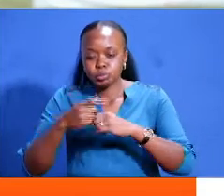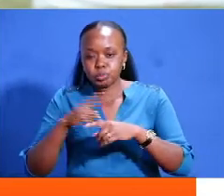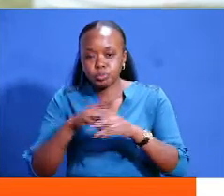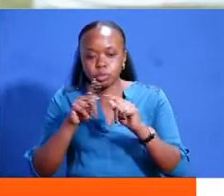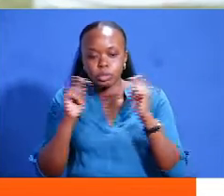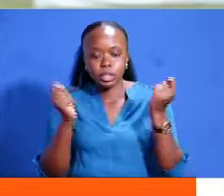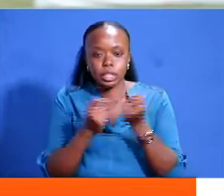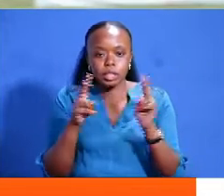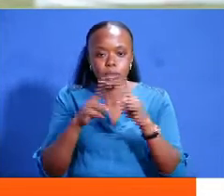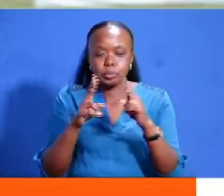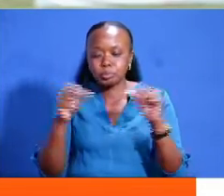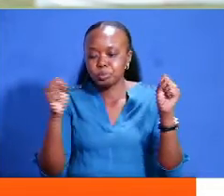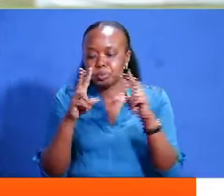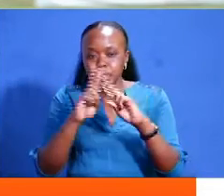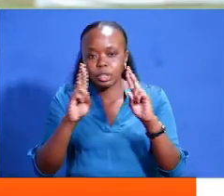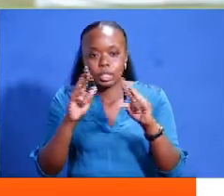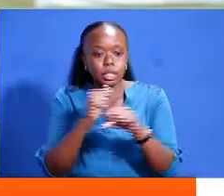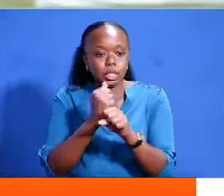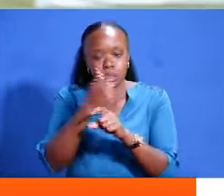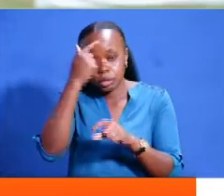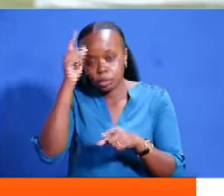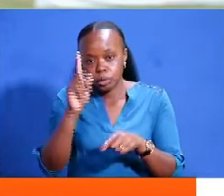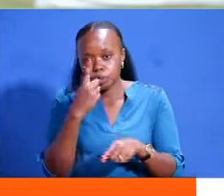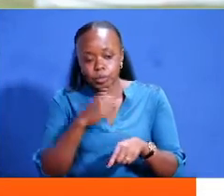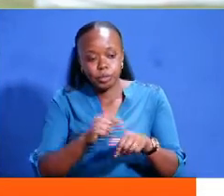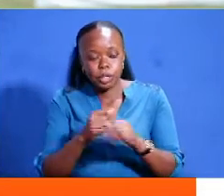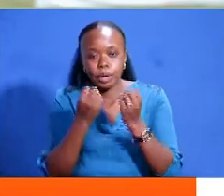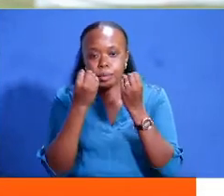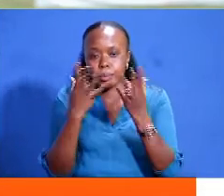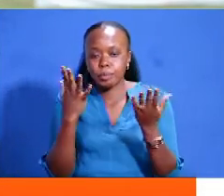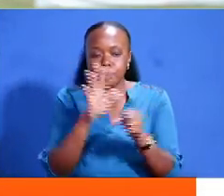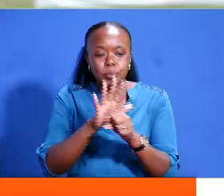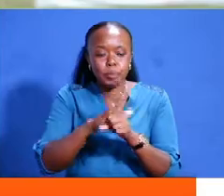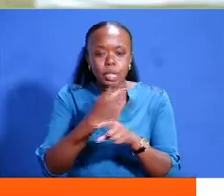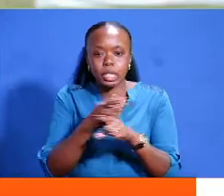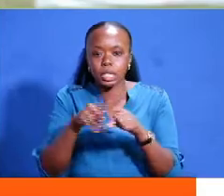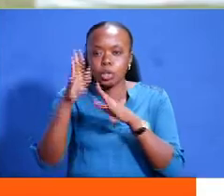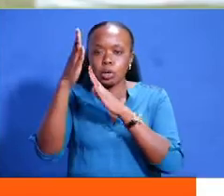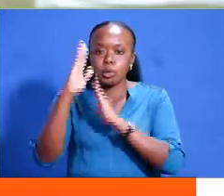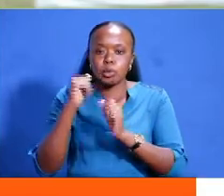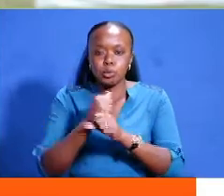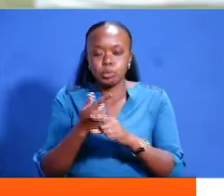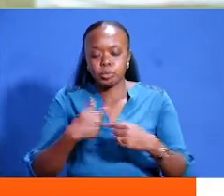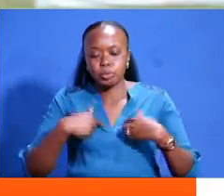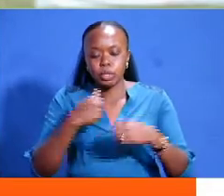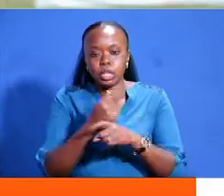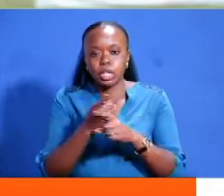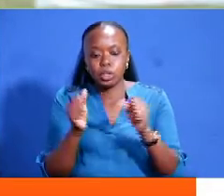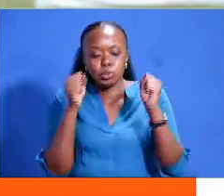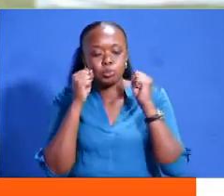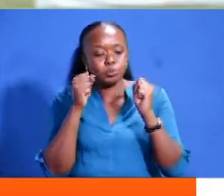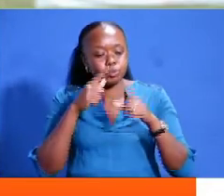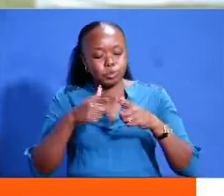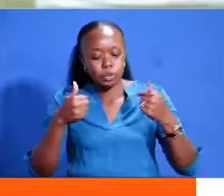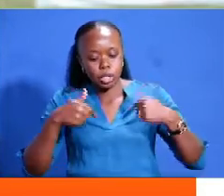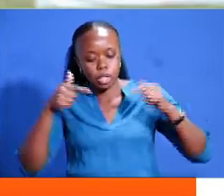team. And so I'm very happy and I'm ready to work because at first we were many and God made me to work, gave